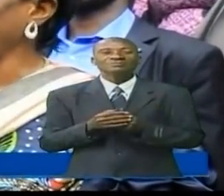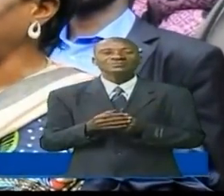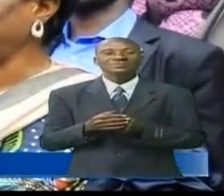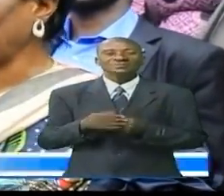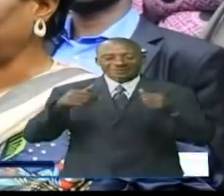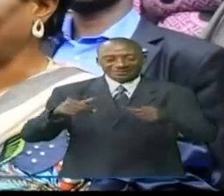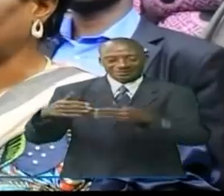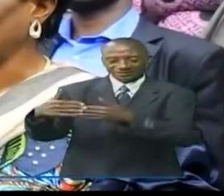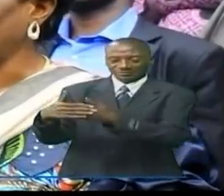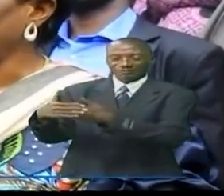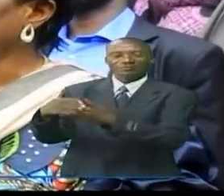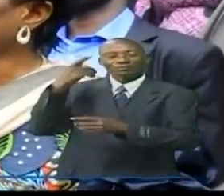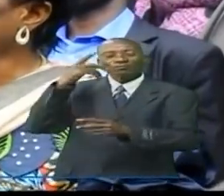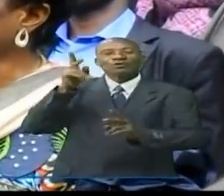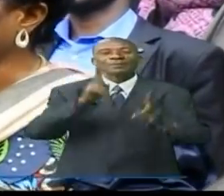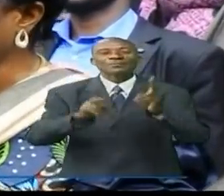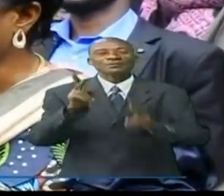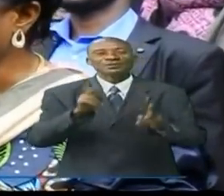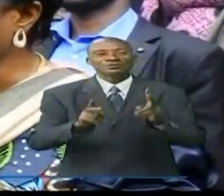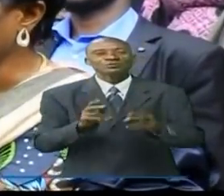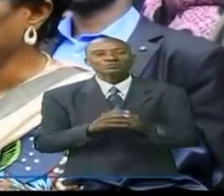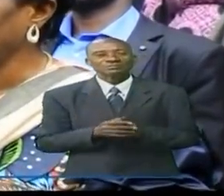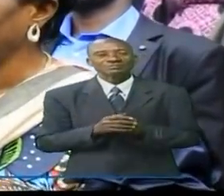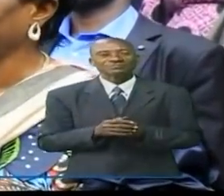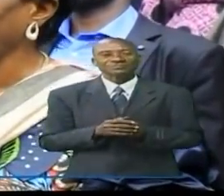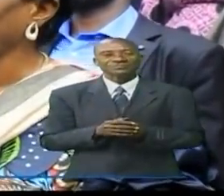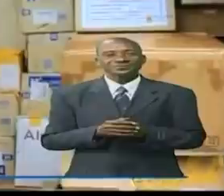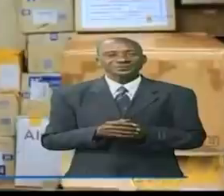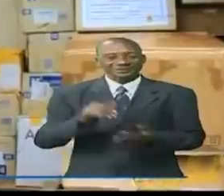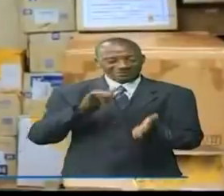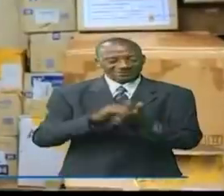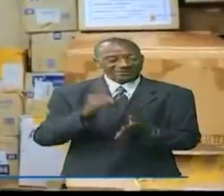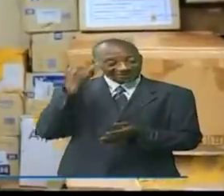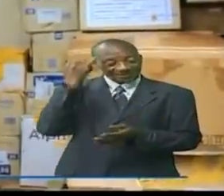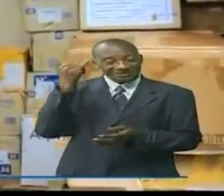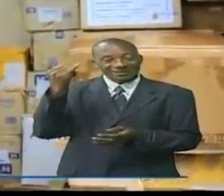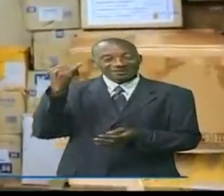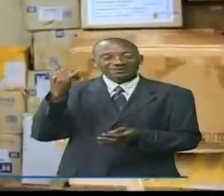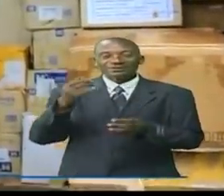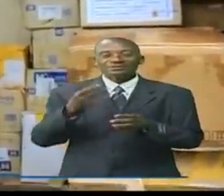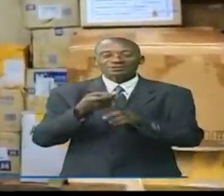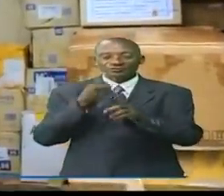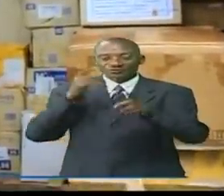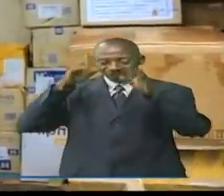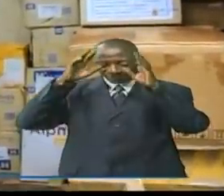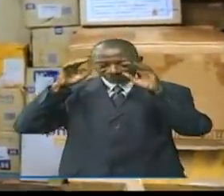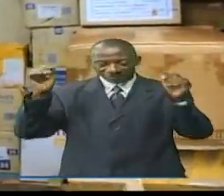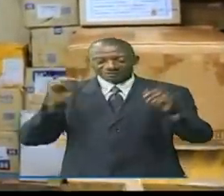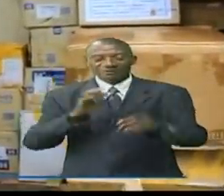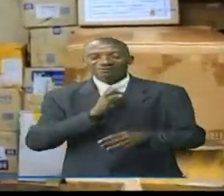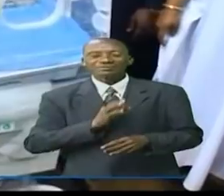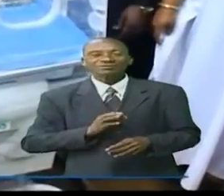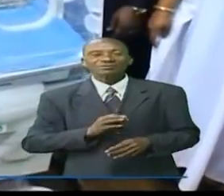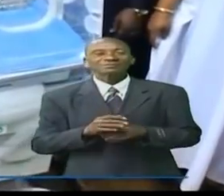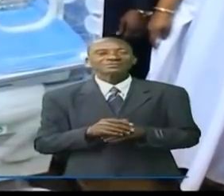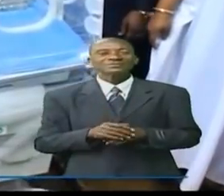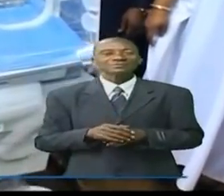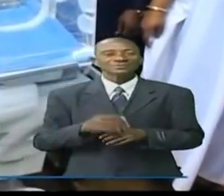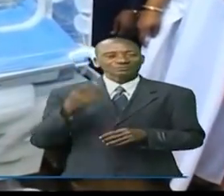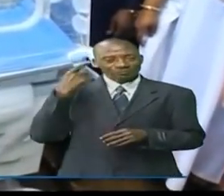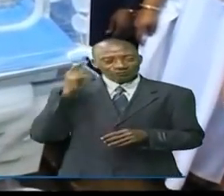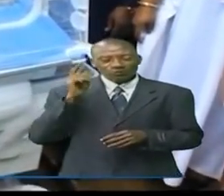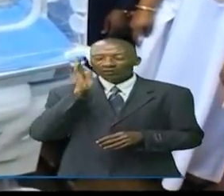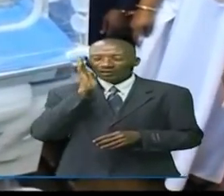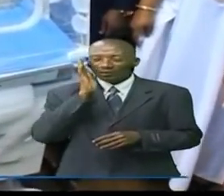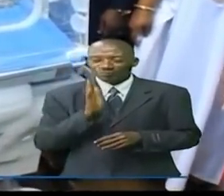la population. Ça, c'est la vision du chef de l'État, surtout qu'il veut qu'il y ait une couverture santé